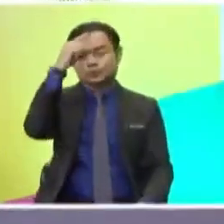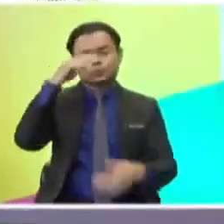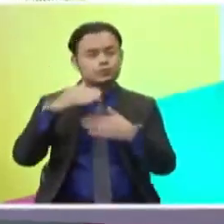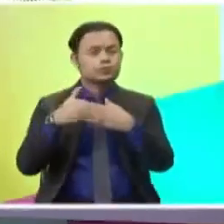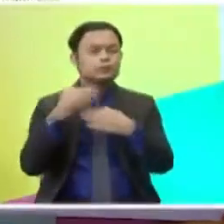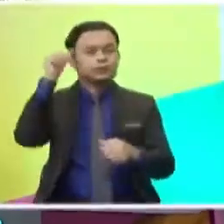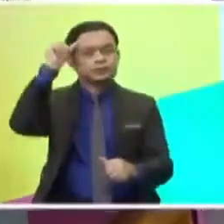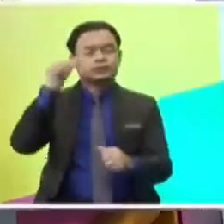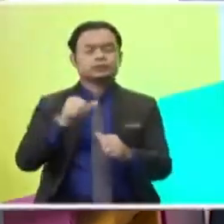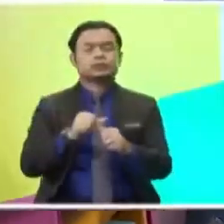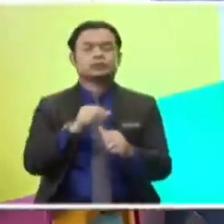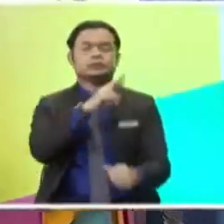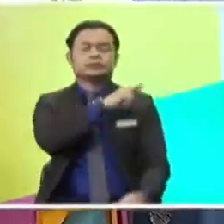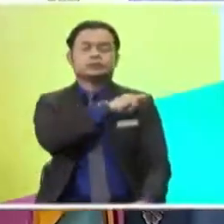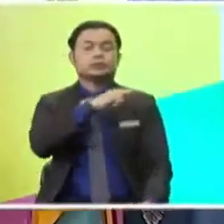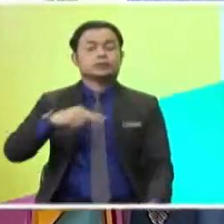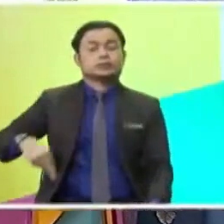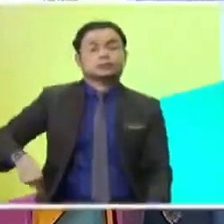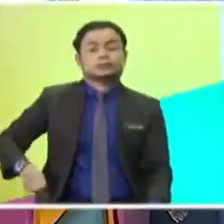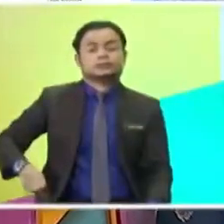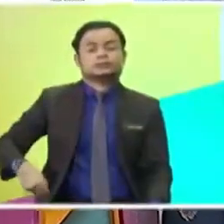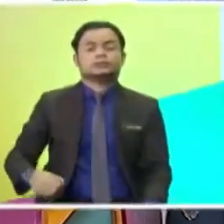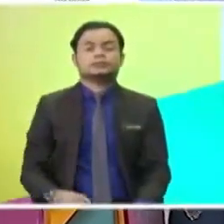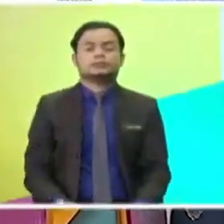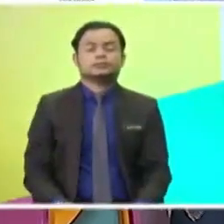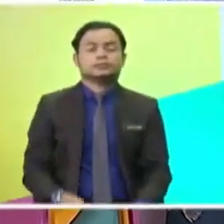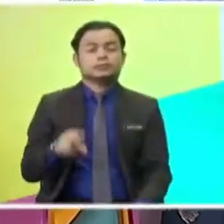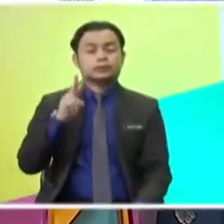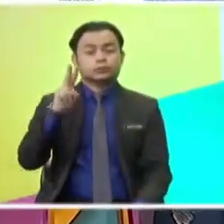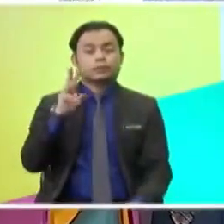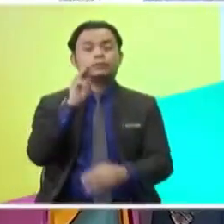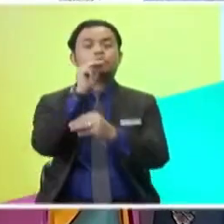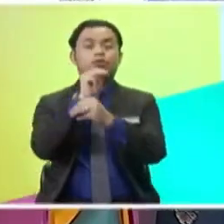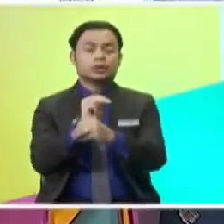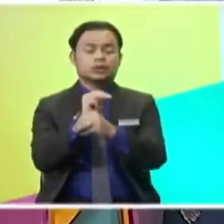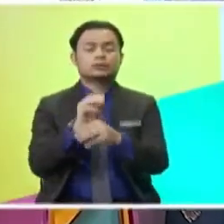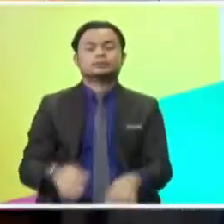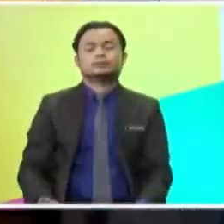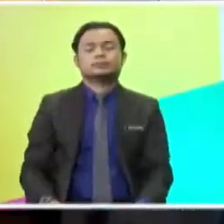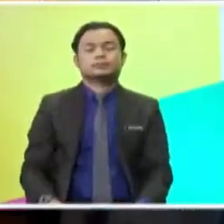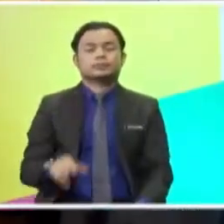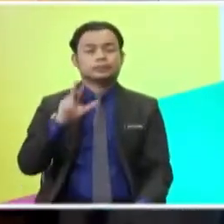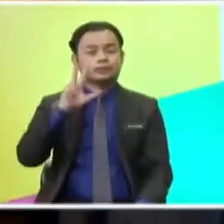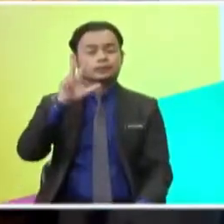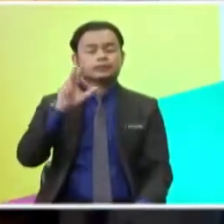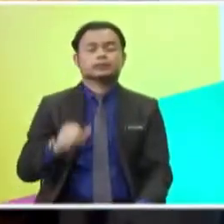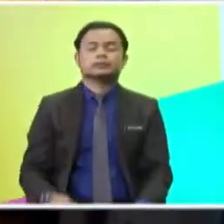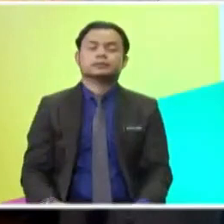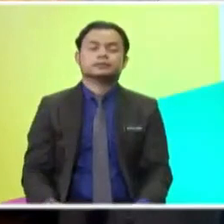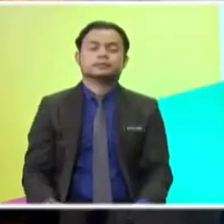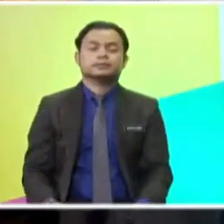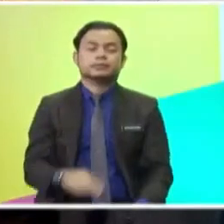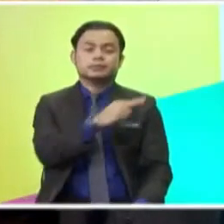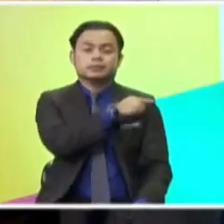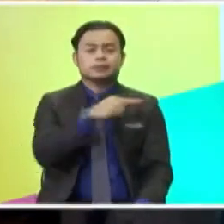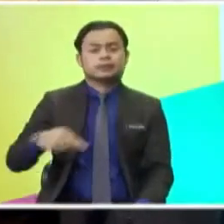ialah raja. Sistem beraja, raja. Yang kedua, mutlak. Yang ketiga, raja itu juga adalah ketua